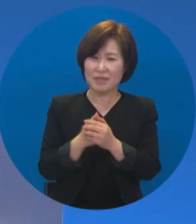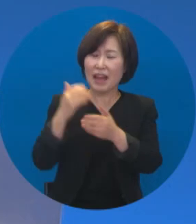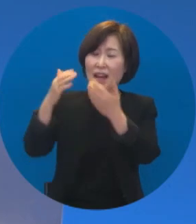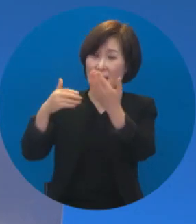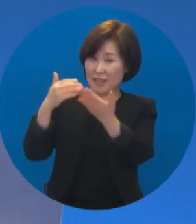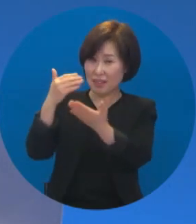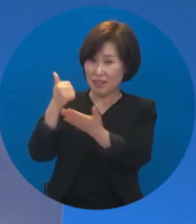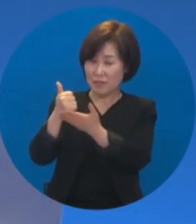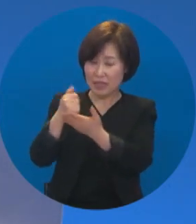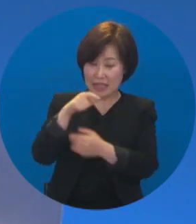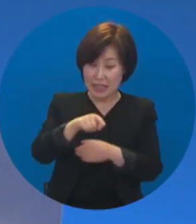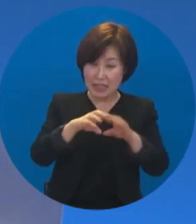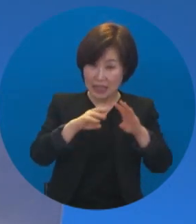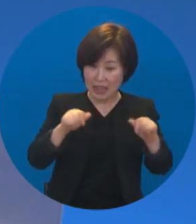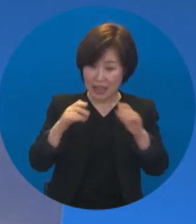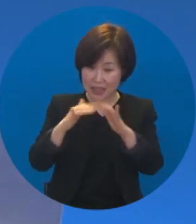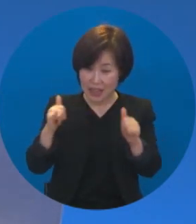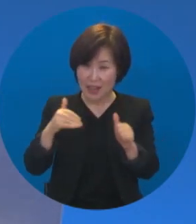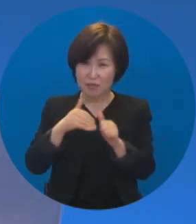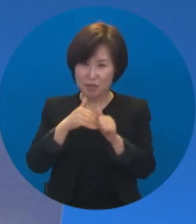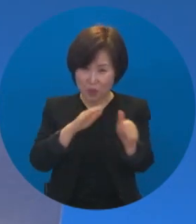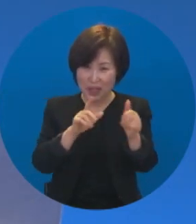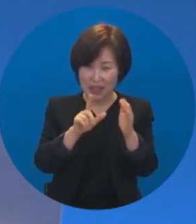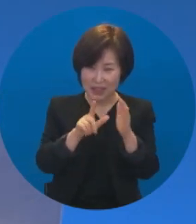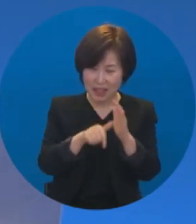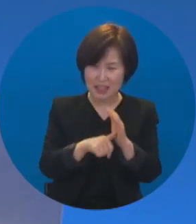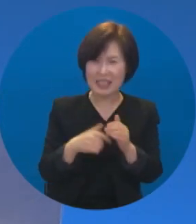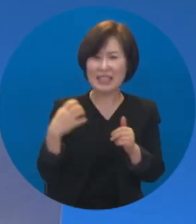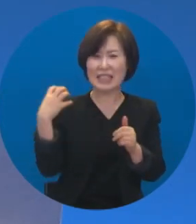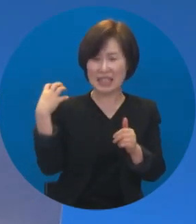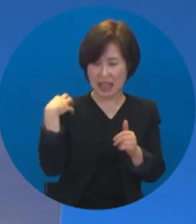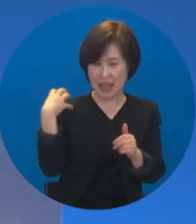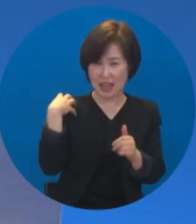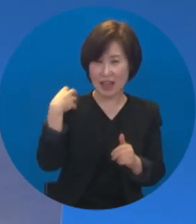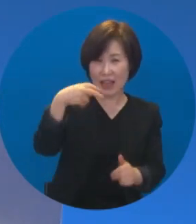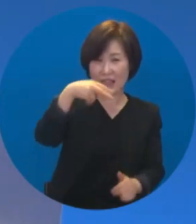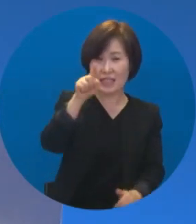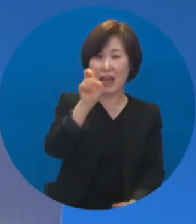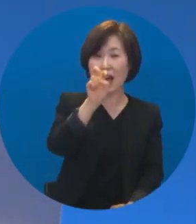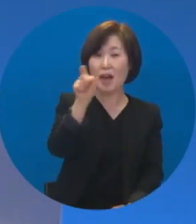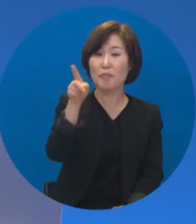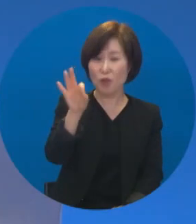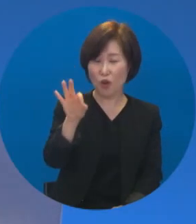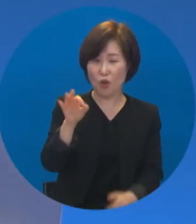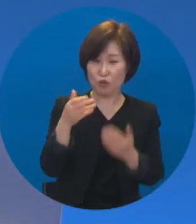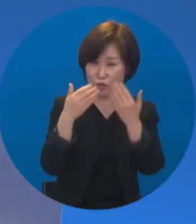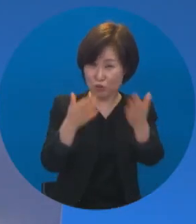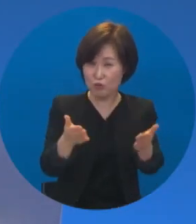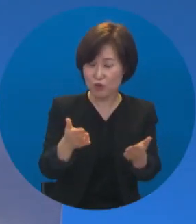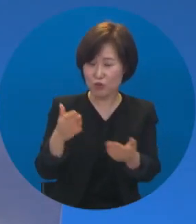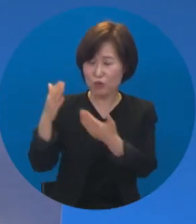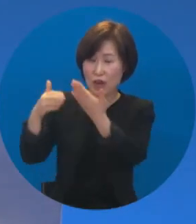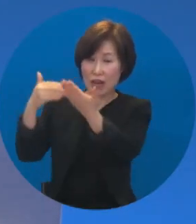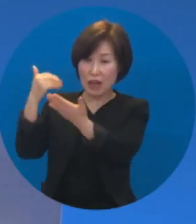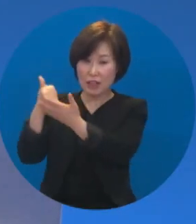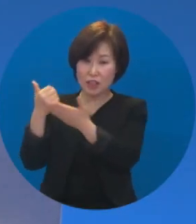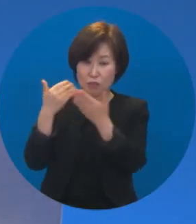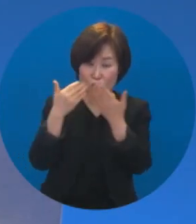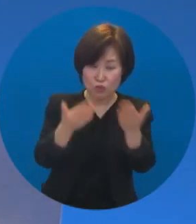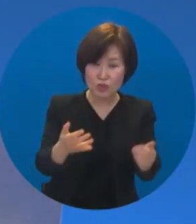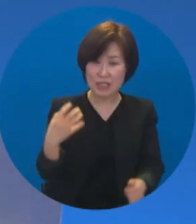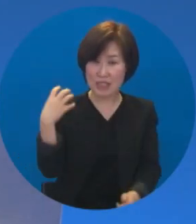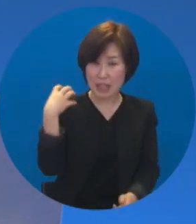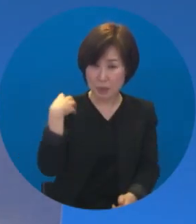하나님이 이 땅에 사람을 보내실 때 사명을 주세요. 그리고 주님이 주신 사명을